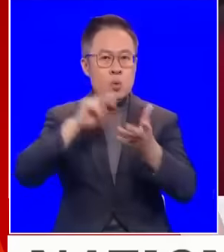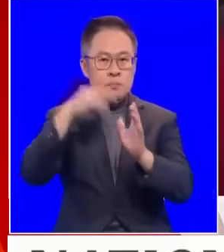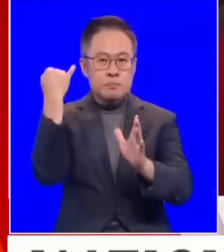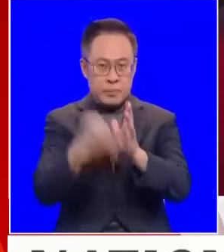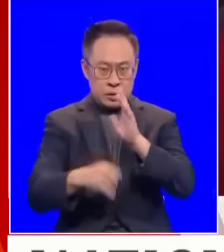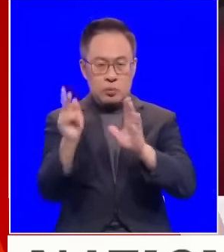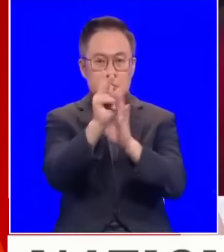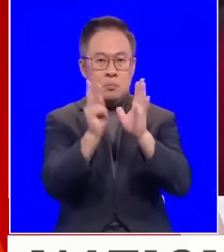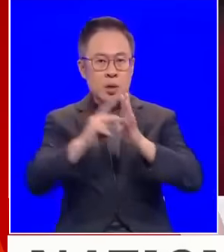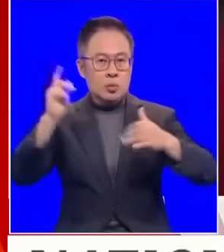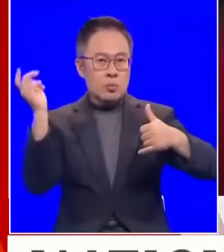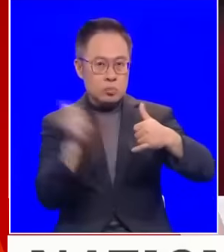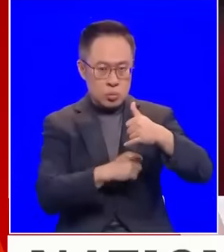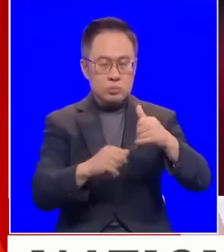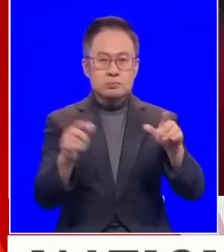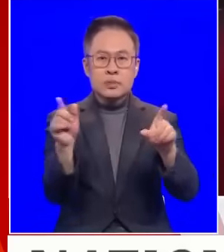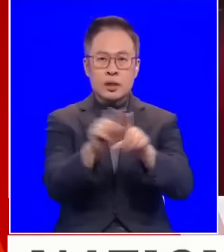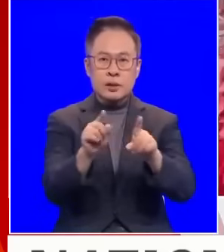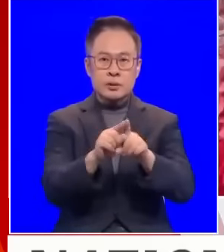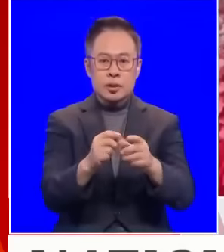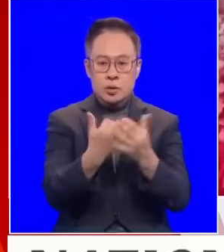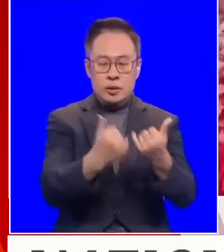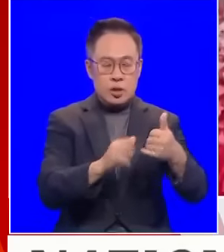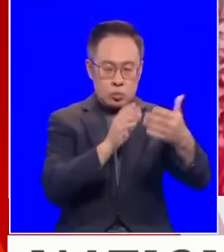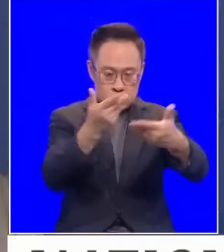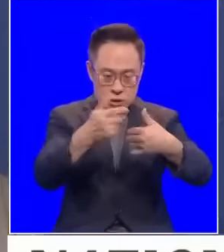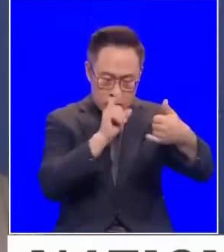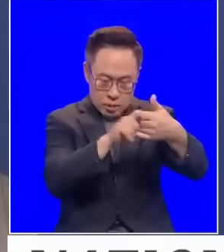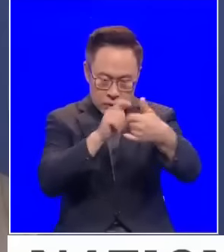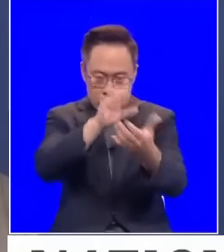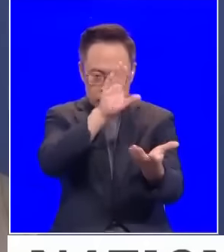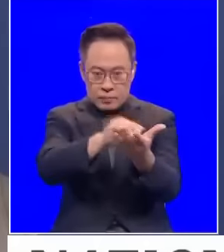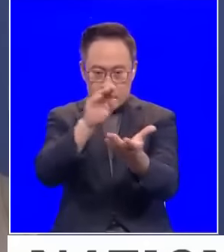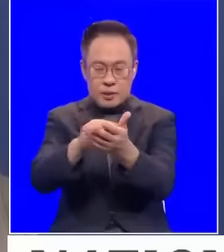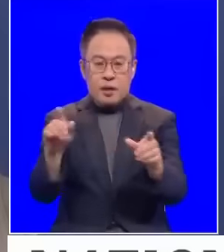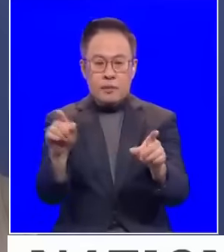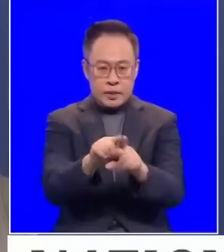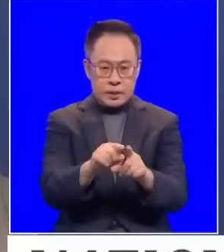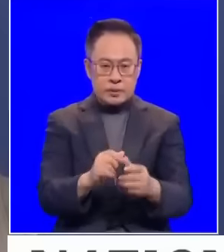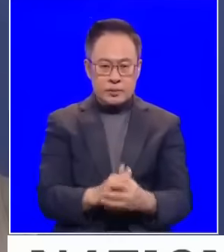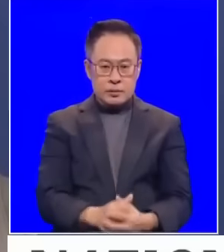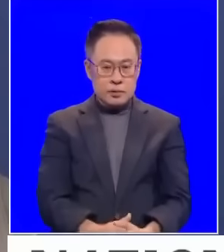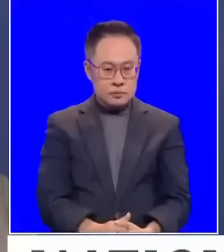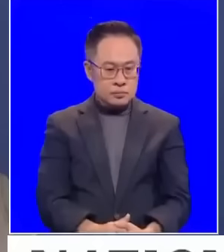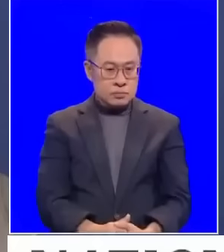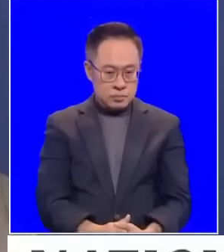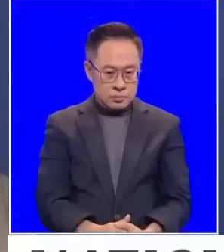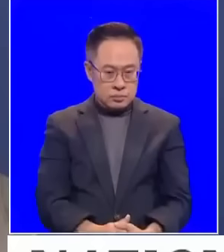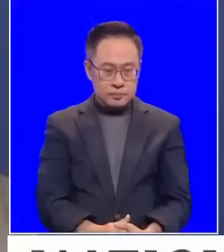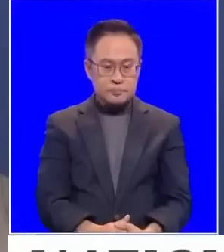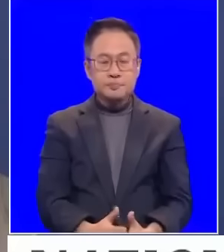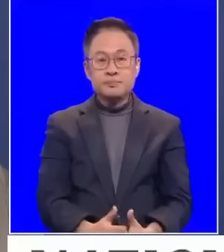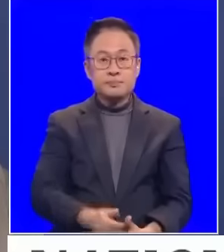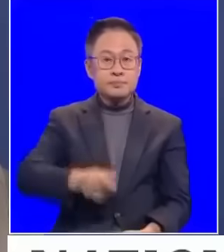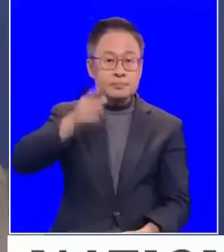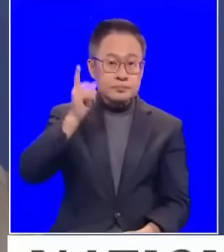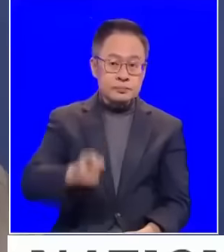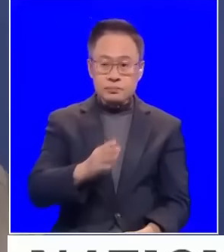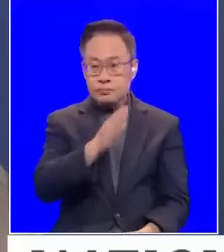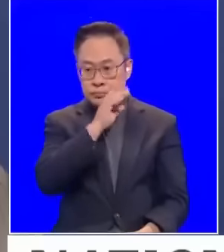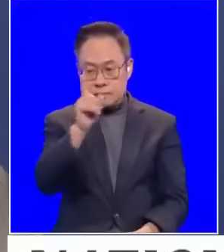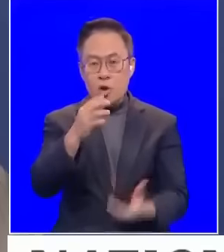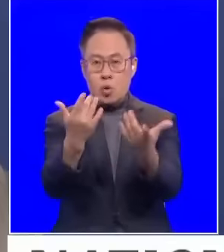านี้เราได้สอบสวนปากคำไว้เป็นที่เรียบร้อยเอาเป็นว่าอยู่ระหว่างการสอบสวนข้อเท็จจริงจะปรากฏเร็วๆนี้